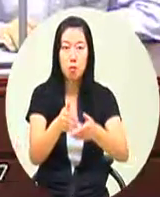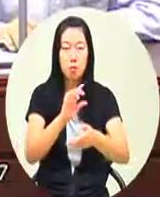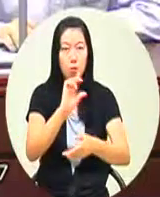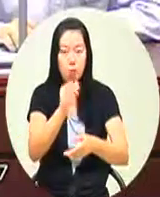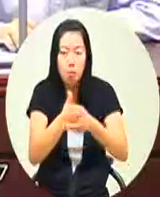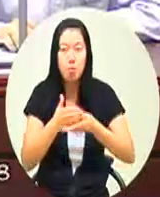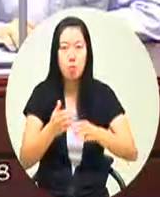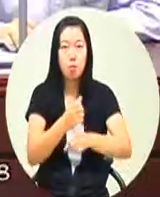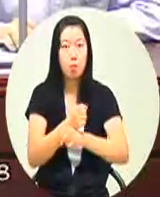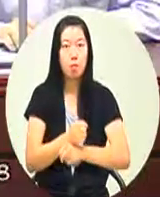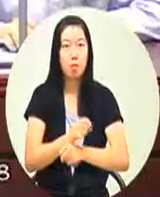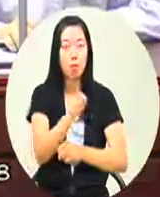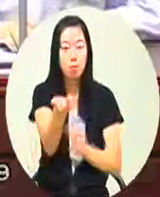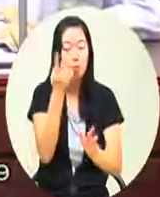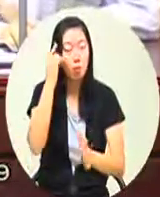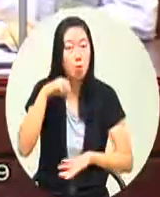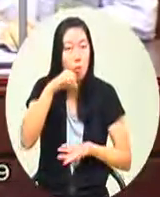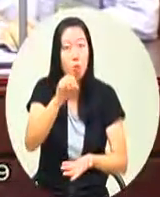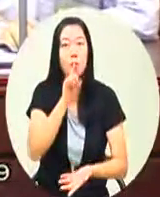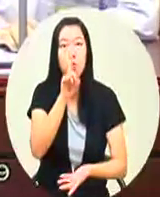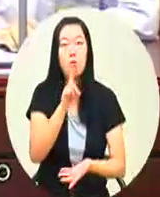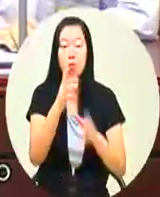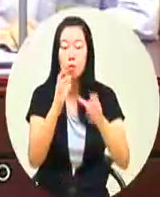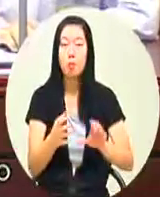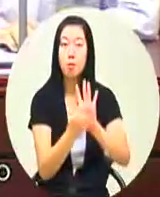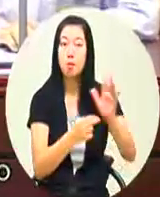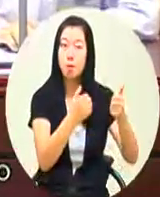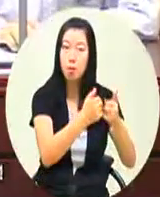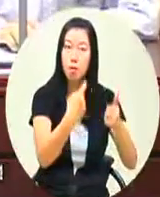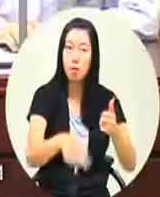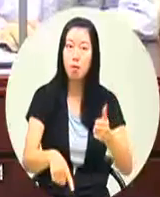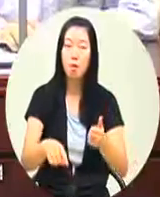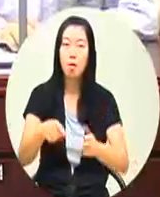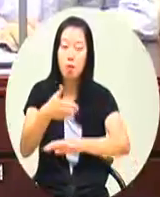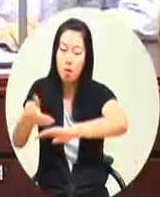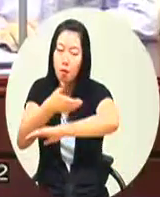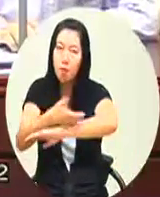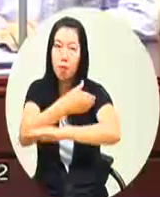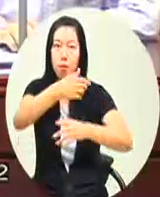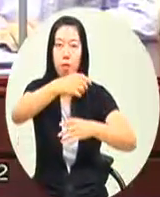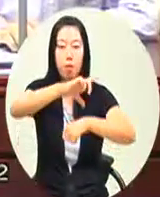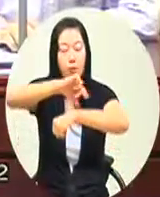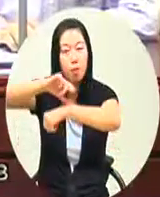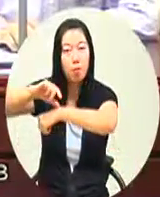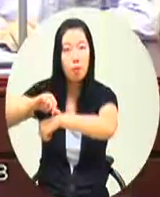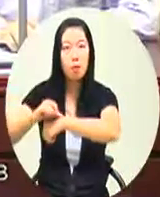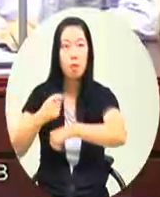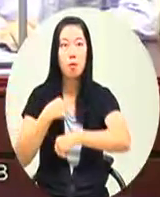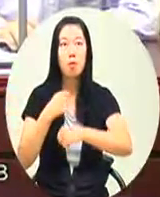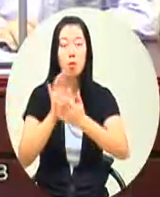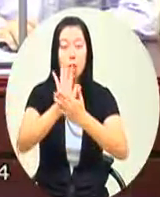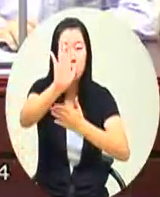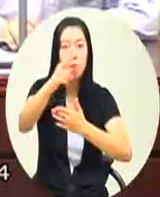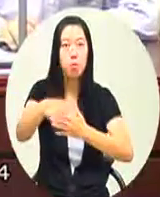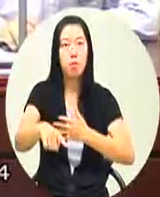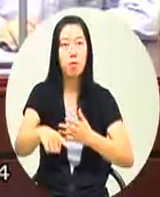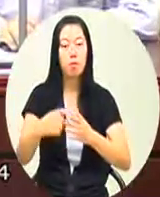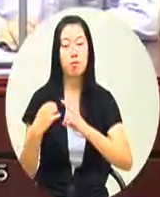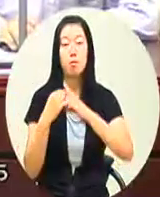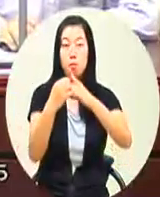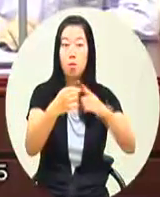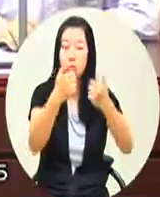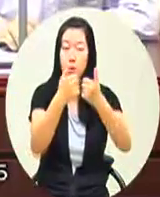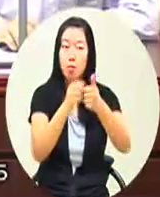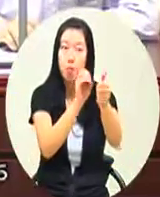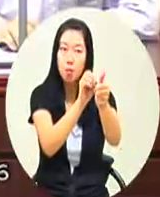刚议员提到的像办说明会以及他清淤的时间点这个部分，其实我们后续在几次的现刊都有